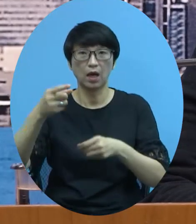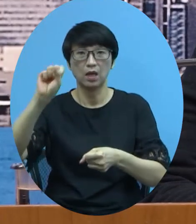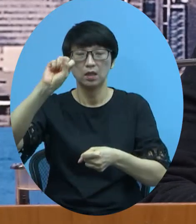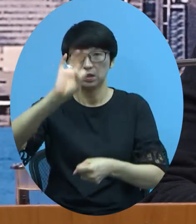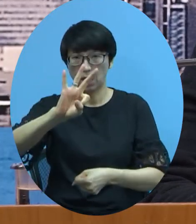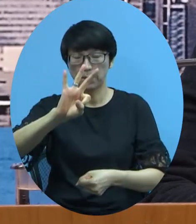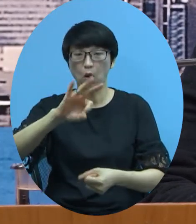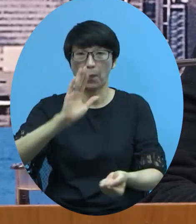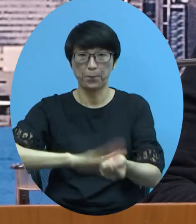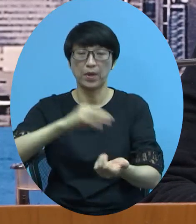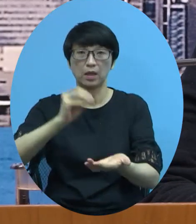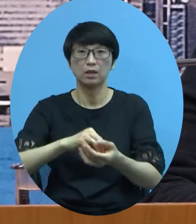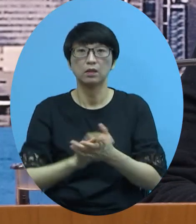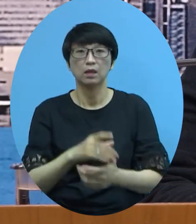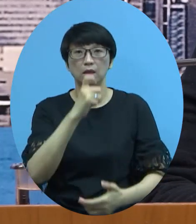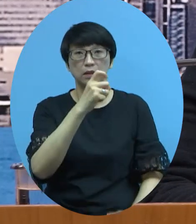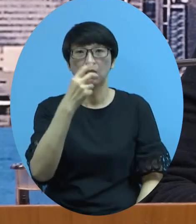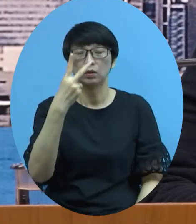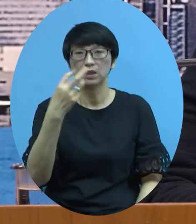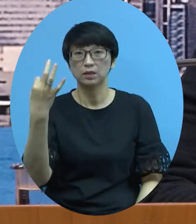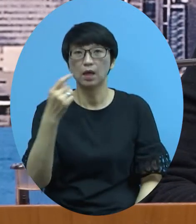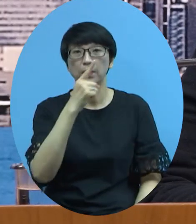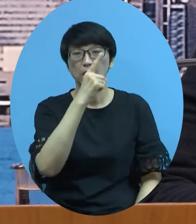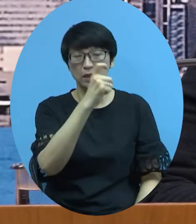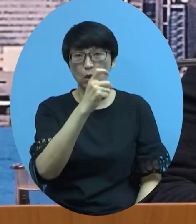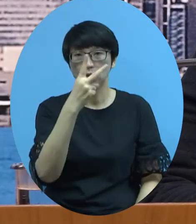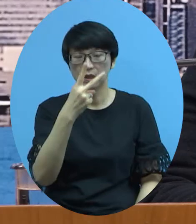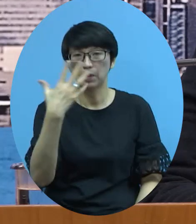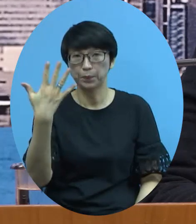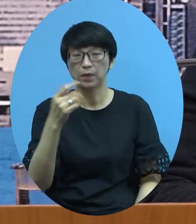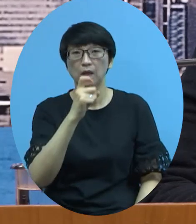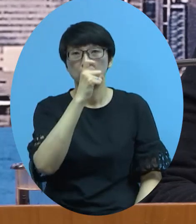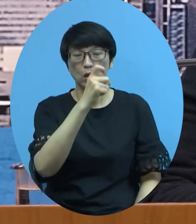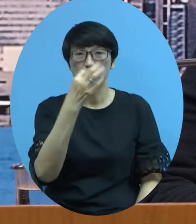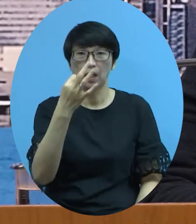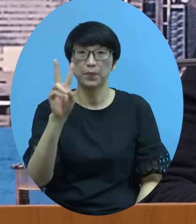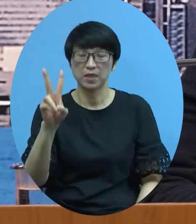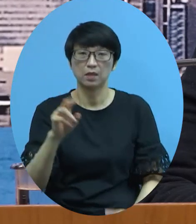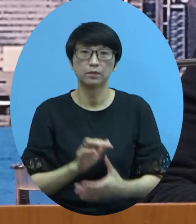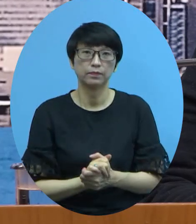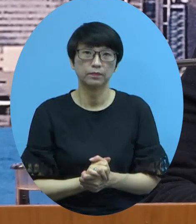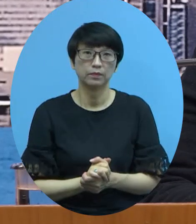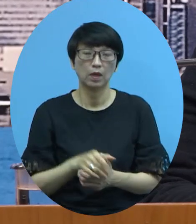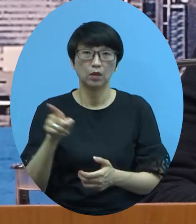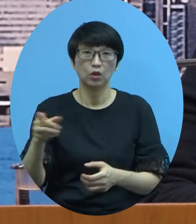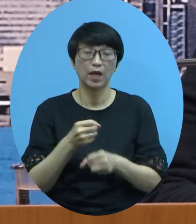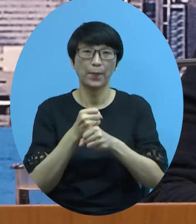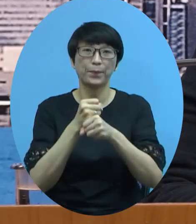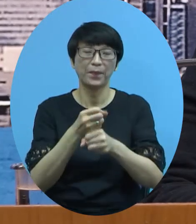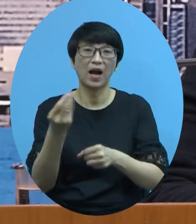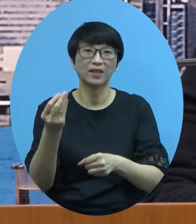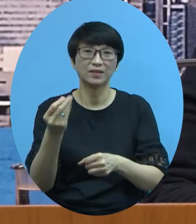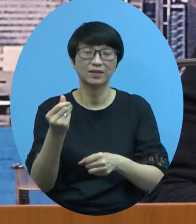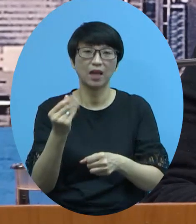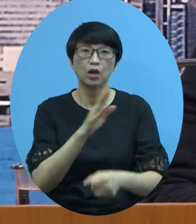嘅，即係有。923啦，925啦，同埋932嘅， 咁佢哋都係馬沙有啲唔同地方